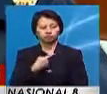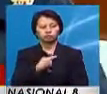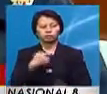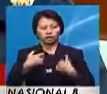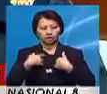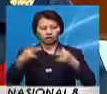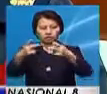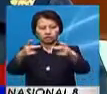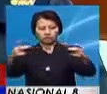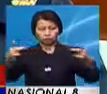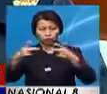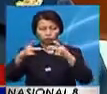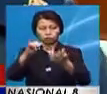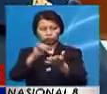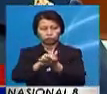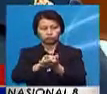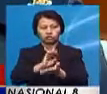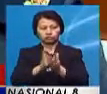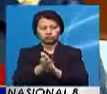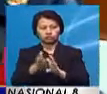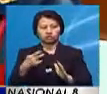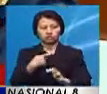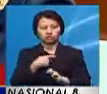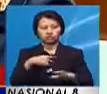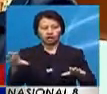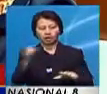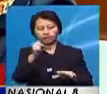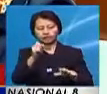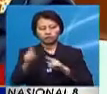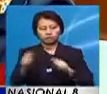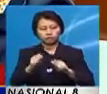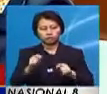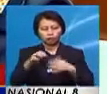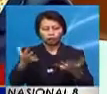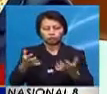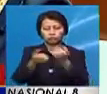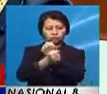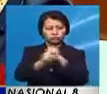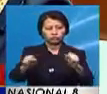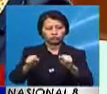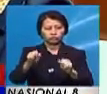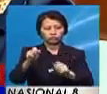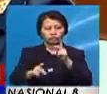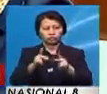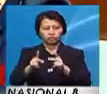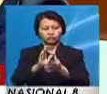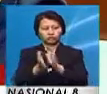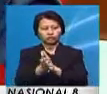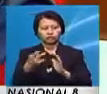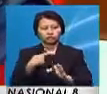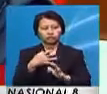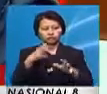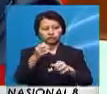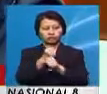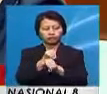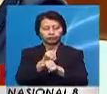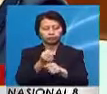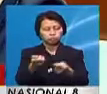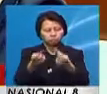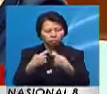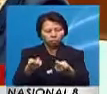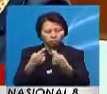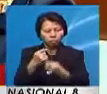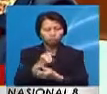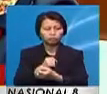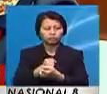itu. Jadi kita ambil tindakan bagaimana untuk menyelamatkan kita semua orang diam dan sebagainya. Jadi kita dapat reaksi balas